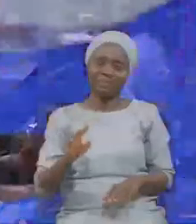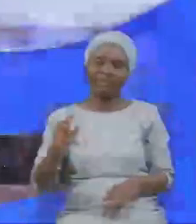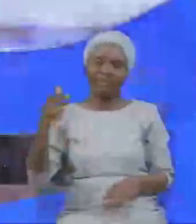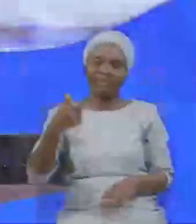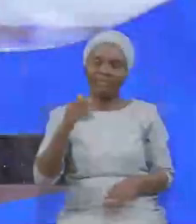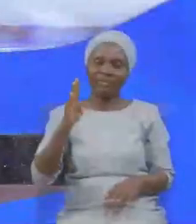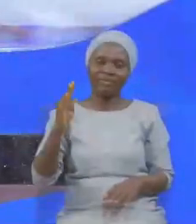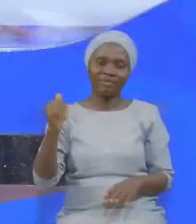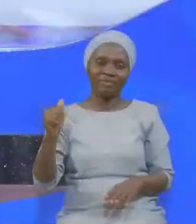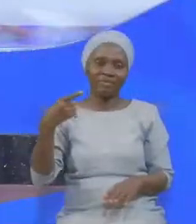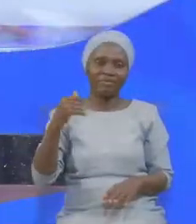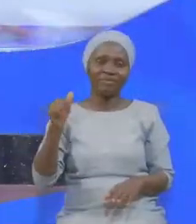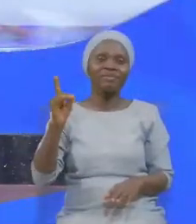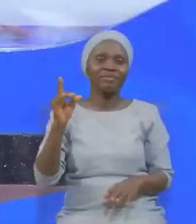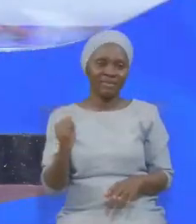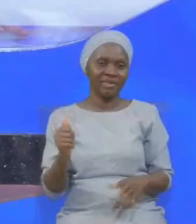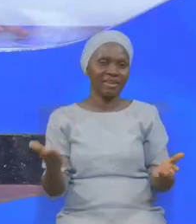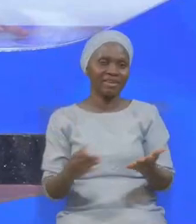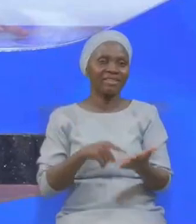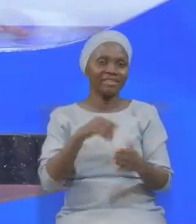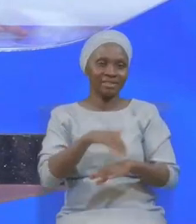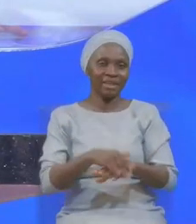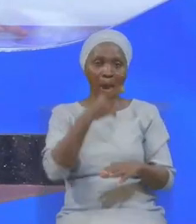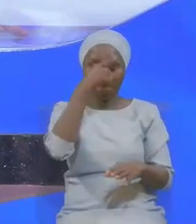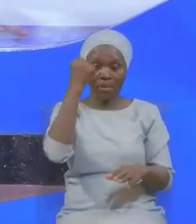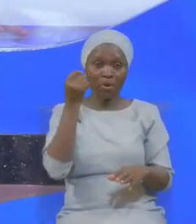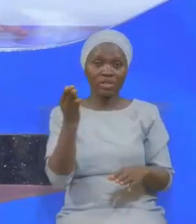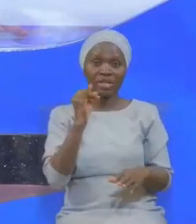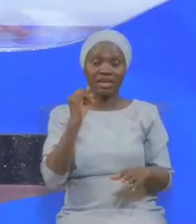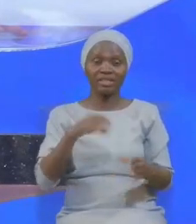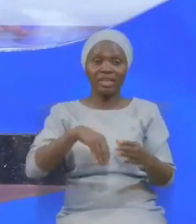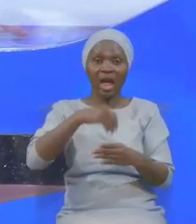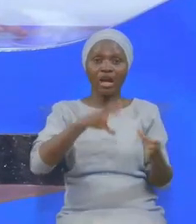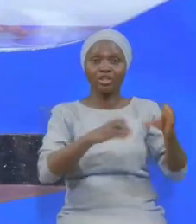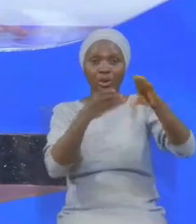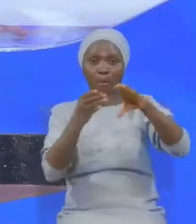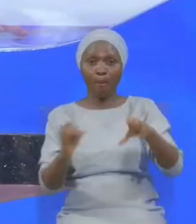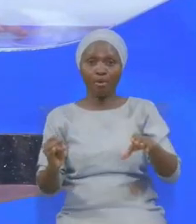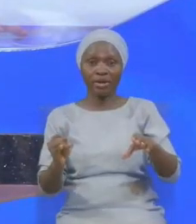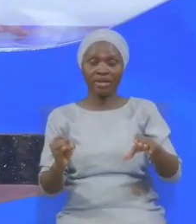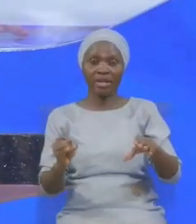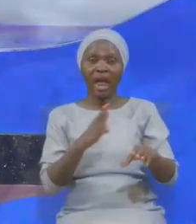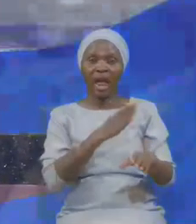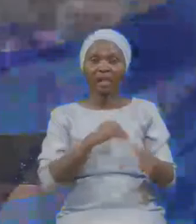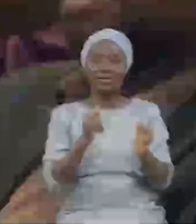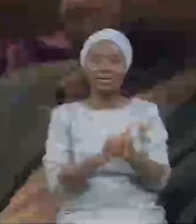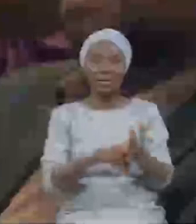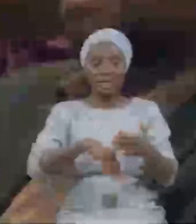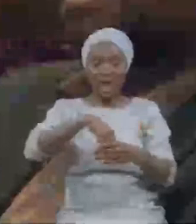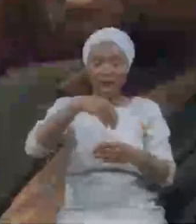Parce qu'il y a une effusion. Je dis, il y a une effusion. Cette effusion viendra sur votre vie.